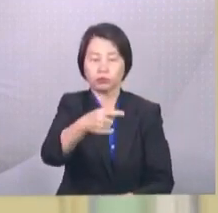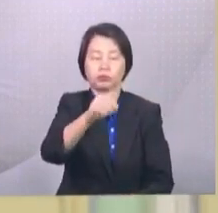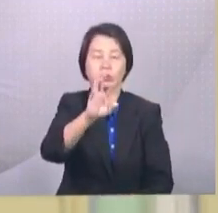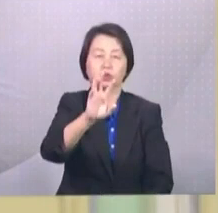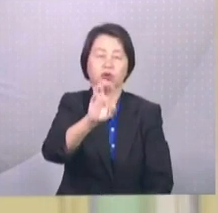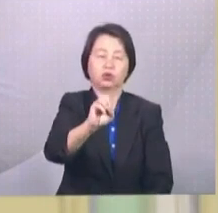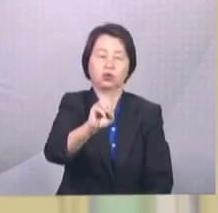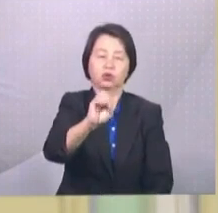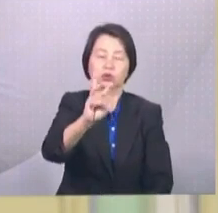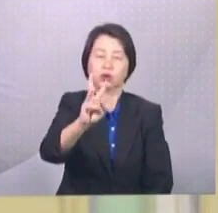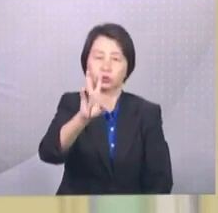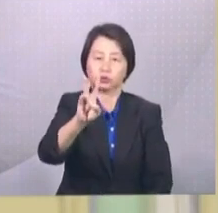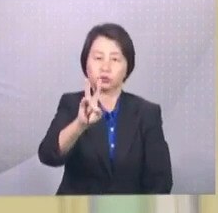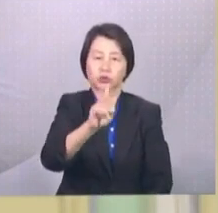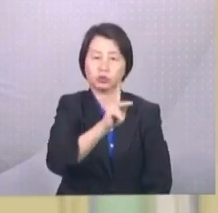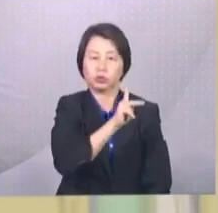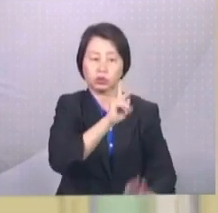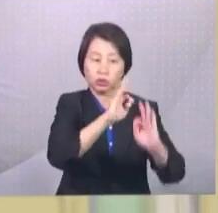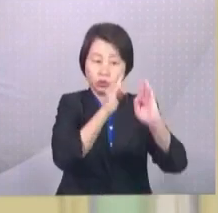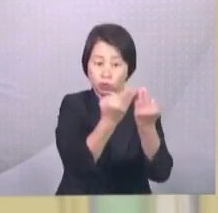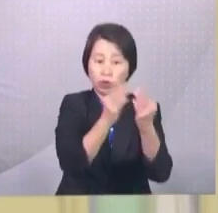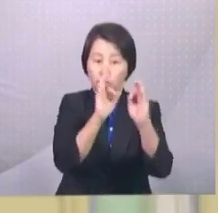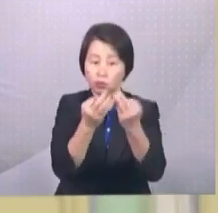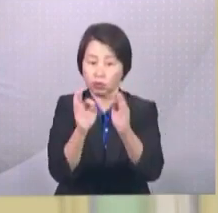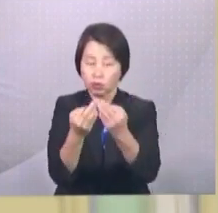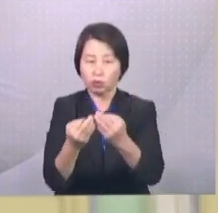49,670 ketua isi rumah di